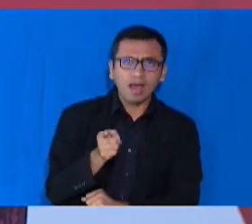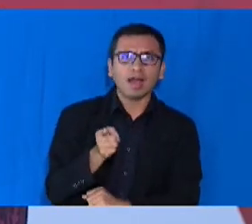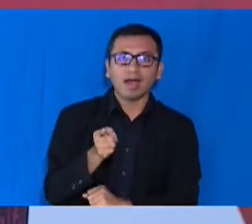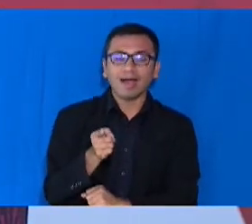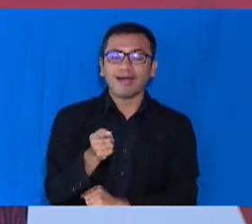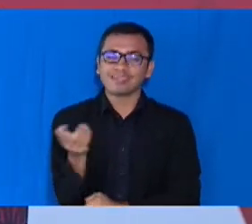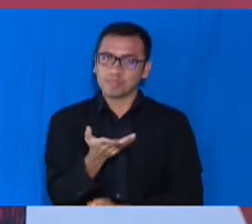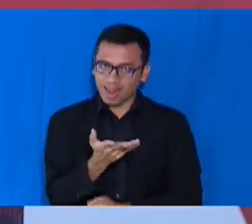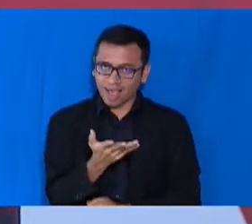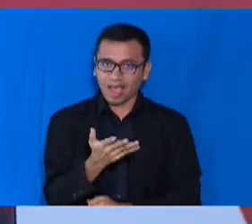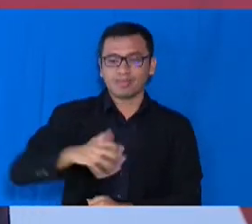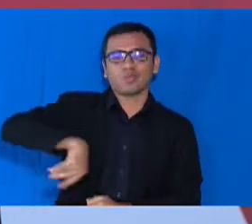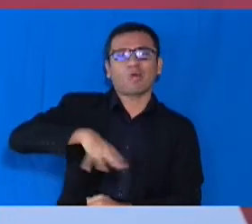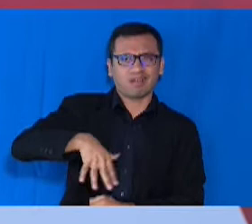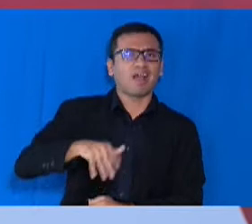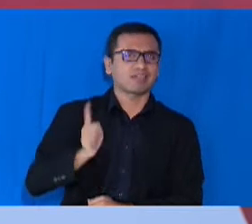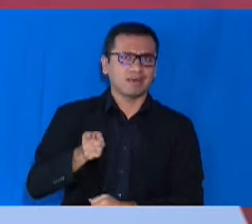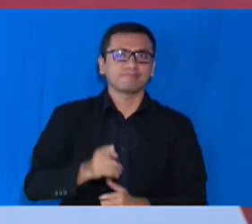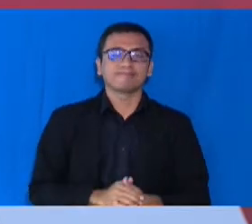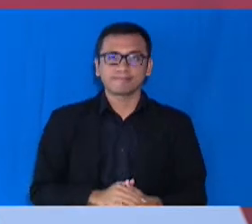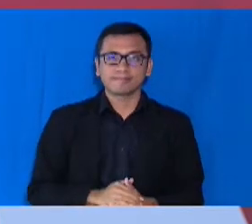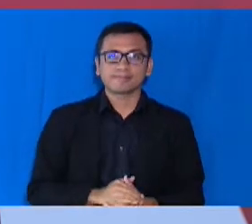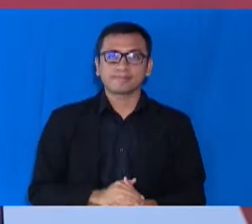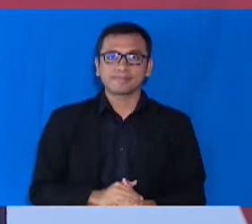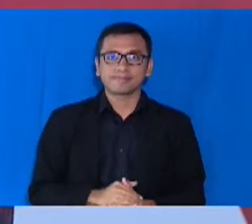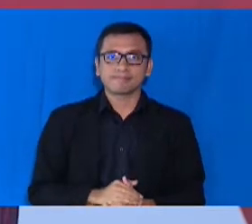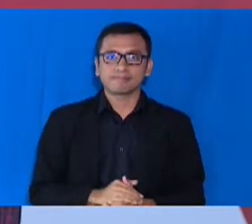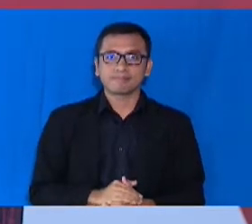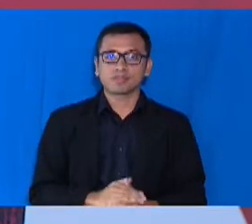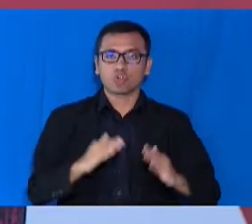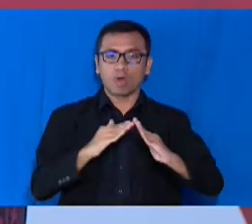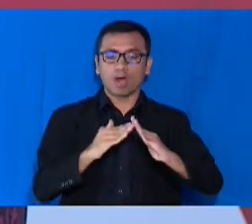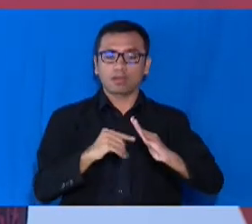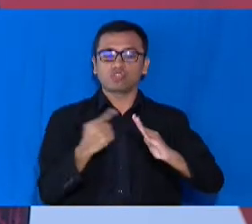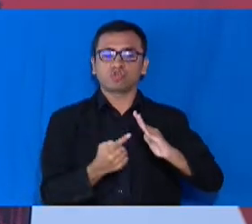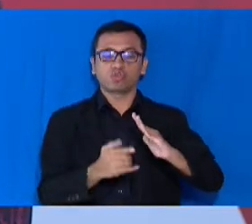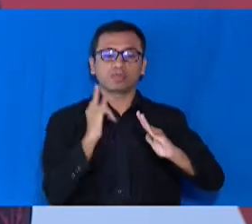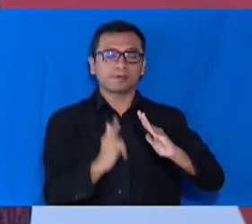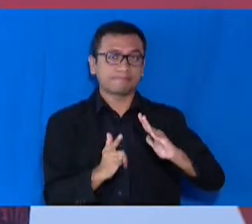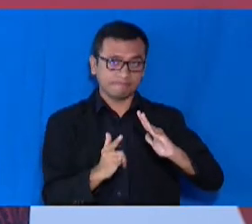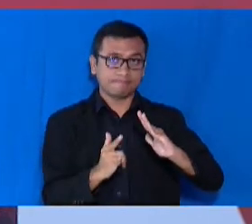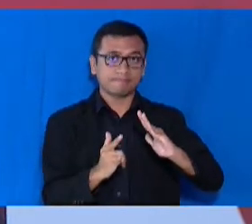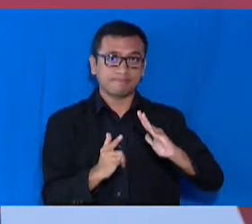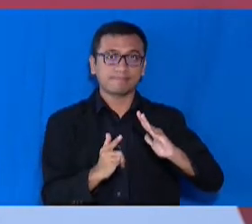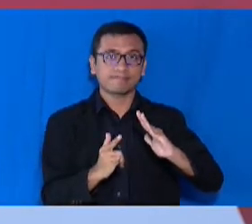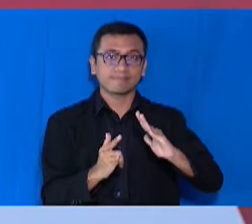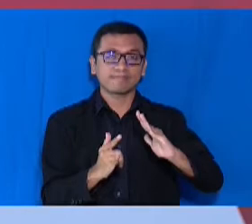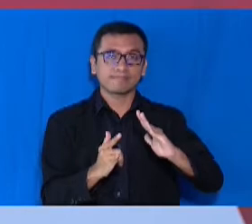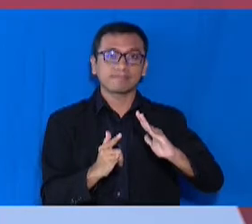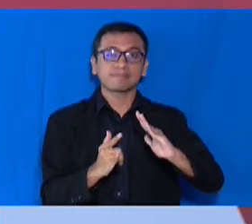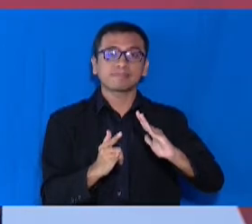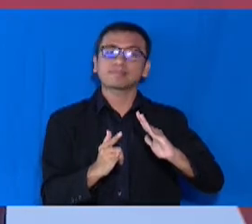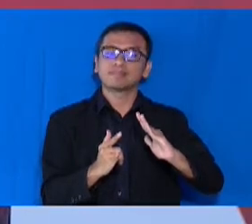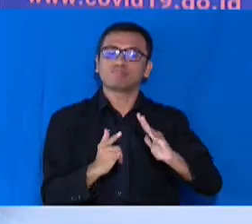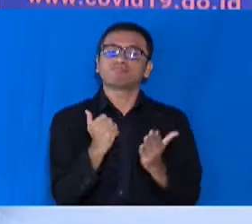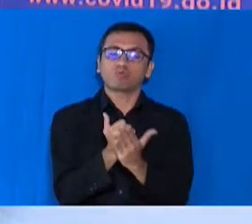dalam keluarga. Namun stay at home yang ada saat ini kita merupakan suatu